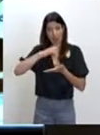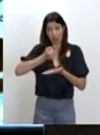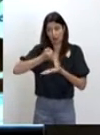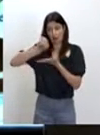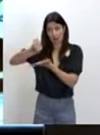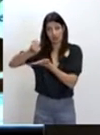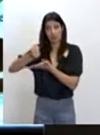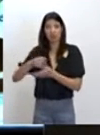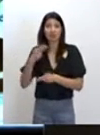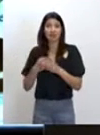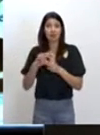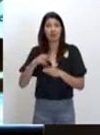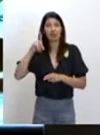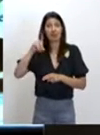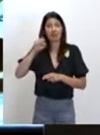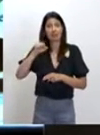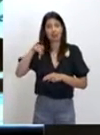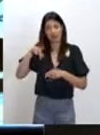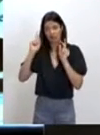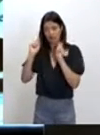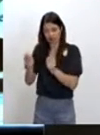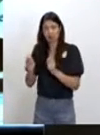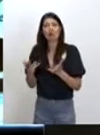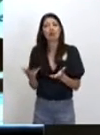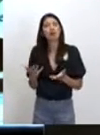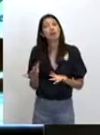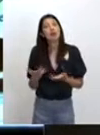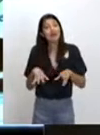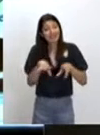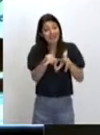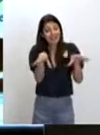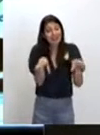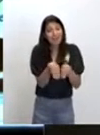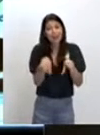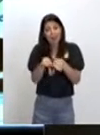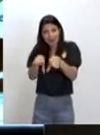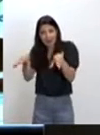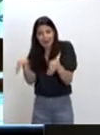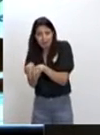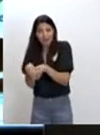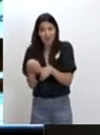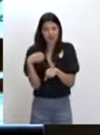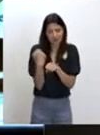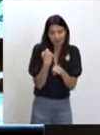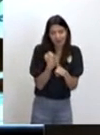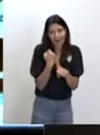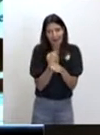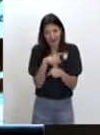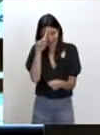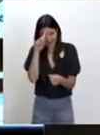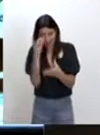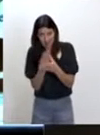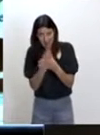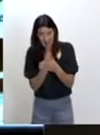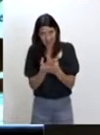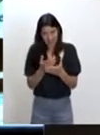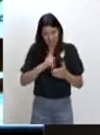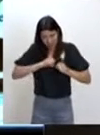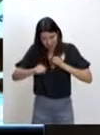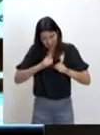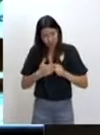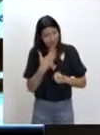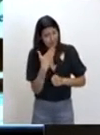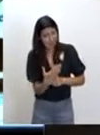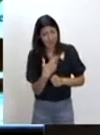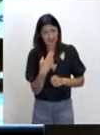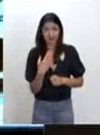public, DSP. Je tiens à remercier toutes les équipes qui ont travaillé sur ce dossier, les équipes